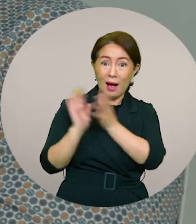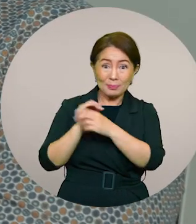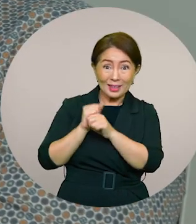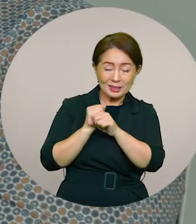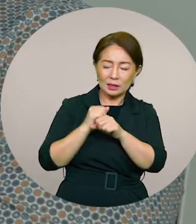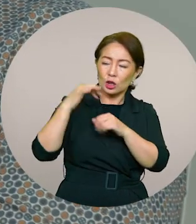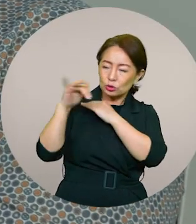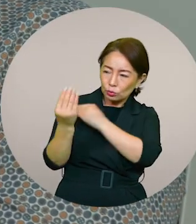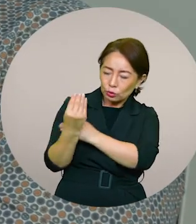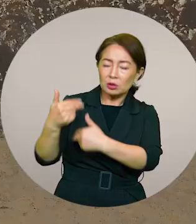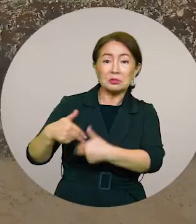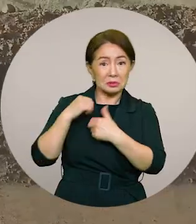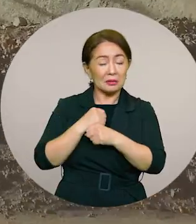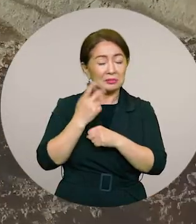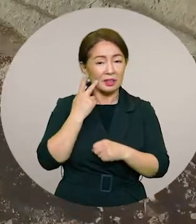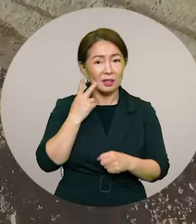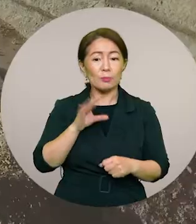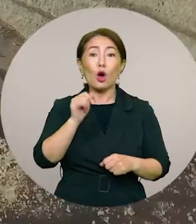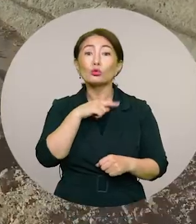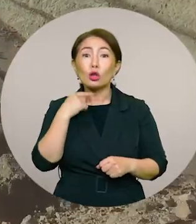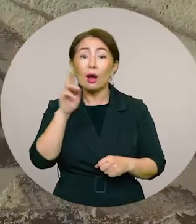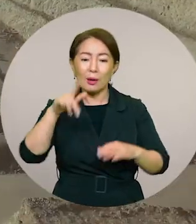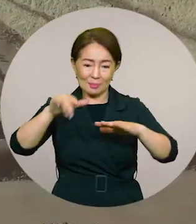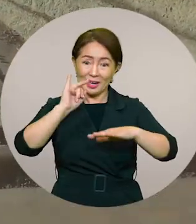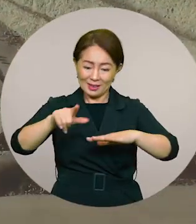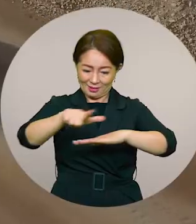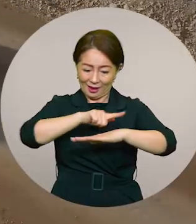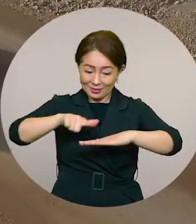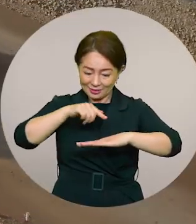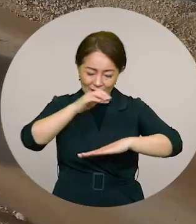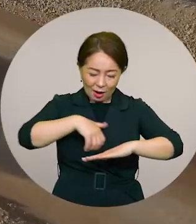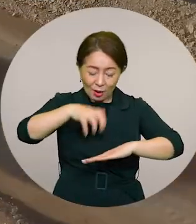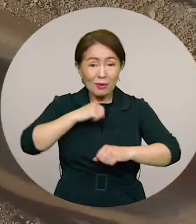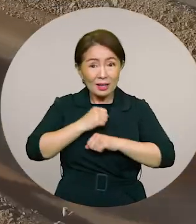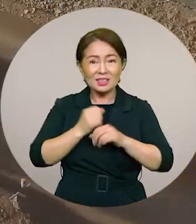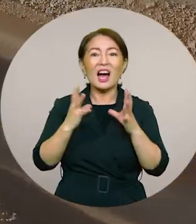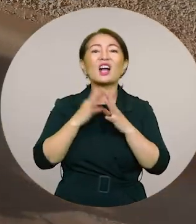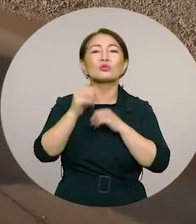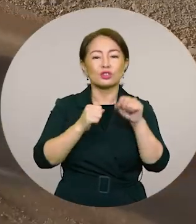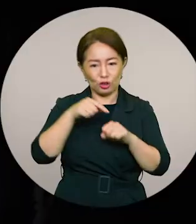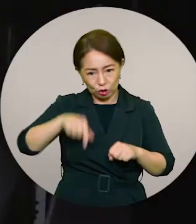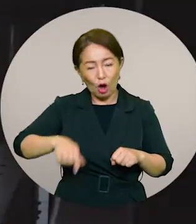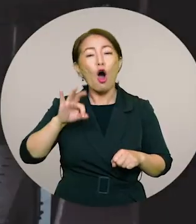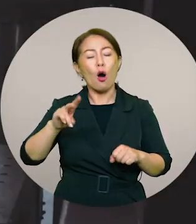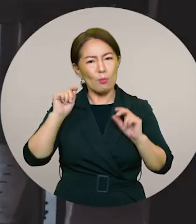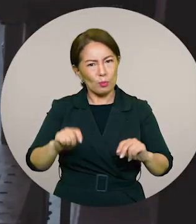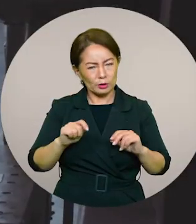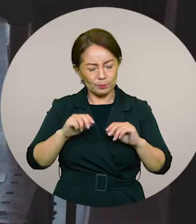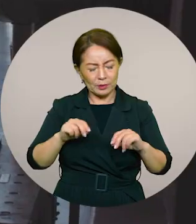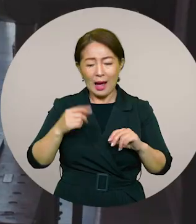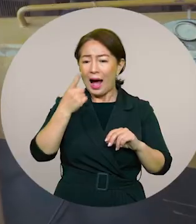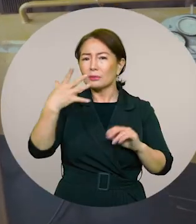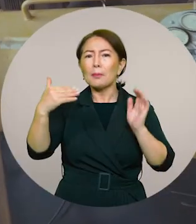зөвлөгөө дэмжлэг байнга авдаг. Оюу толгой компани ил уурхай ашиглаж эхэлсний 10 жилийн ой энэ онд тохиов. 15